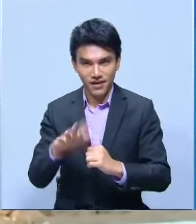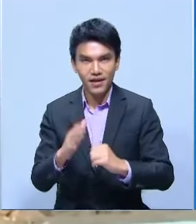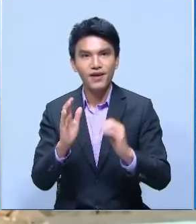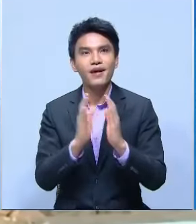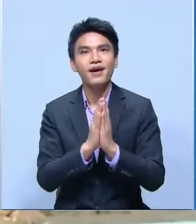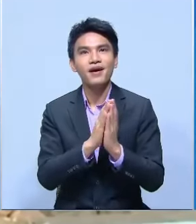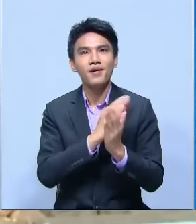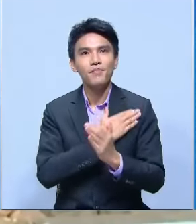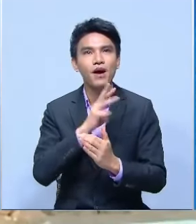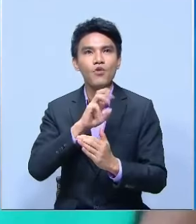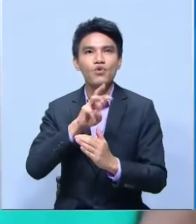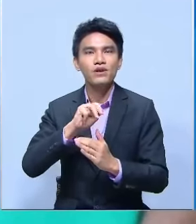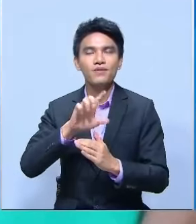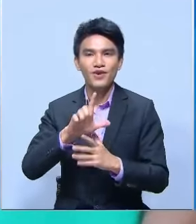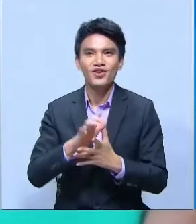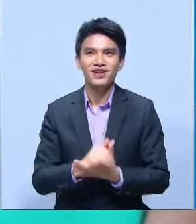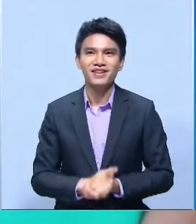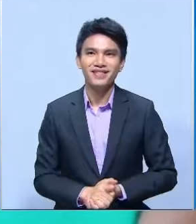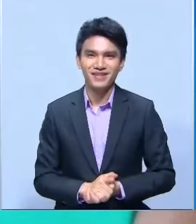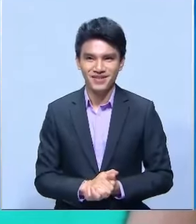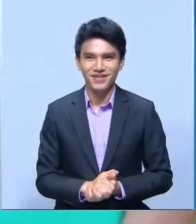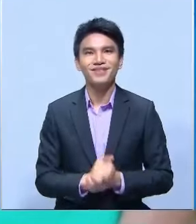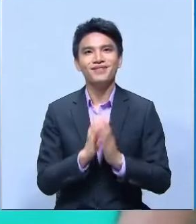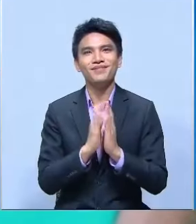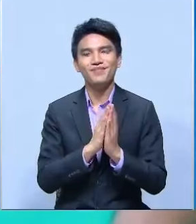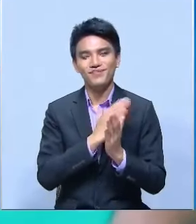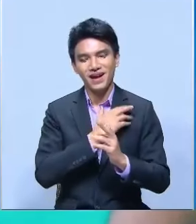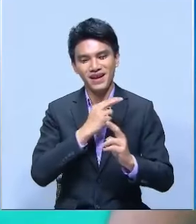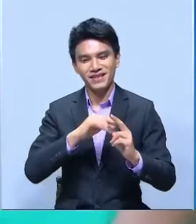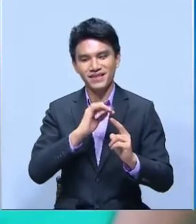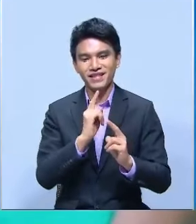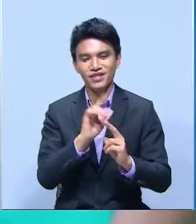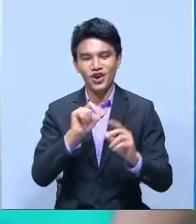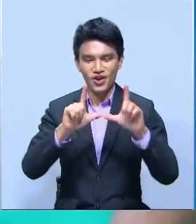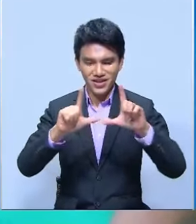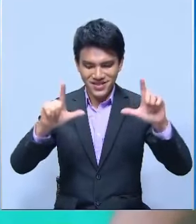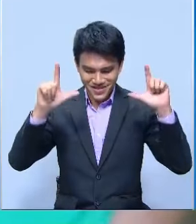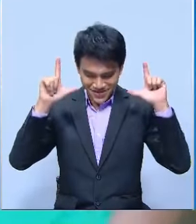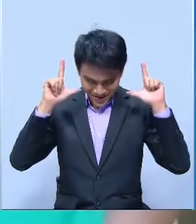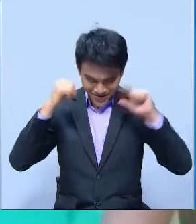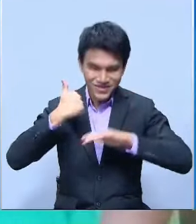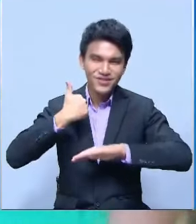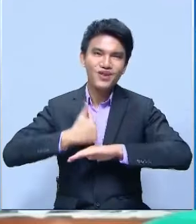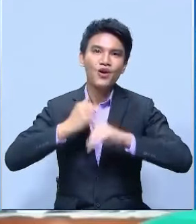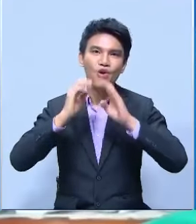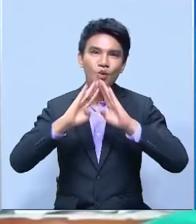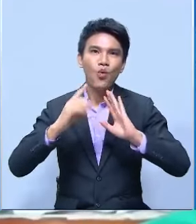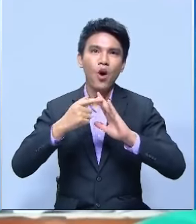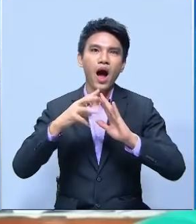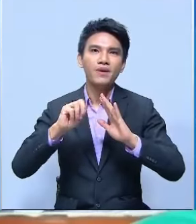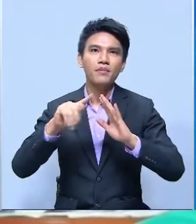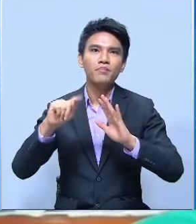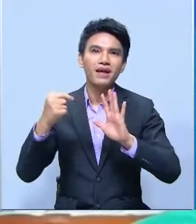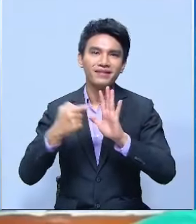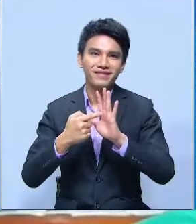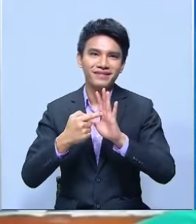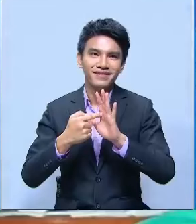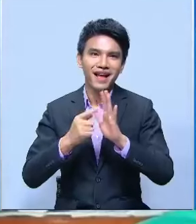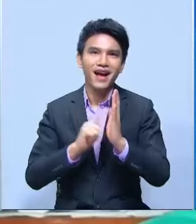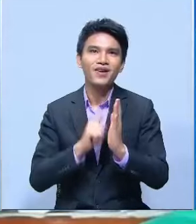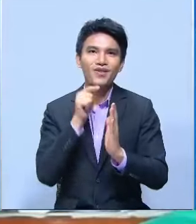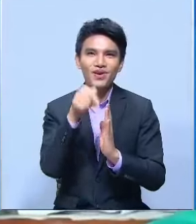ลเมตตาธรรมหรือว่าหลวงปู่จอยท่านเป็นเกจิอาจารย์ชื่อดังเป็นเจ้าอาวาสวัดเมตตาราชอำเภอคอนบุรีจังหวัดนคร